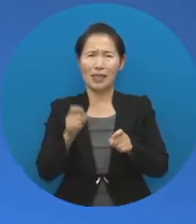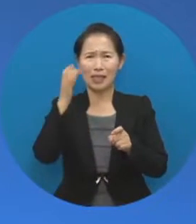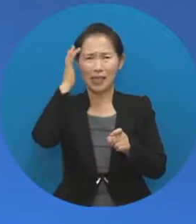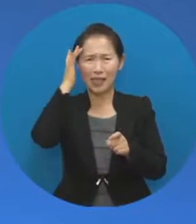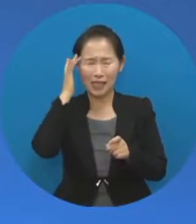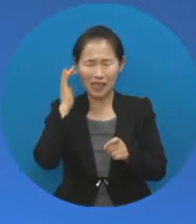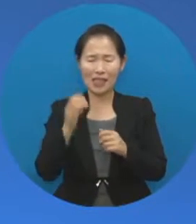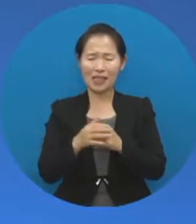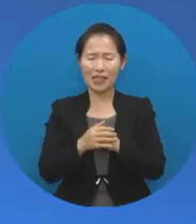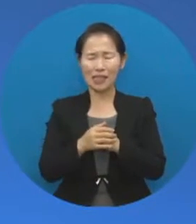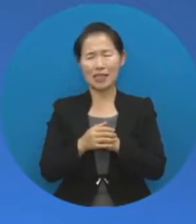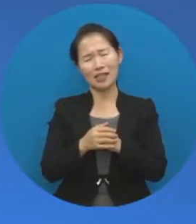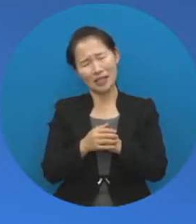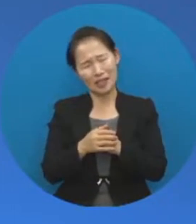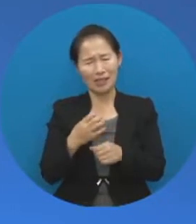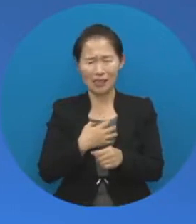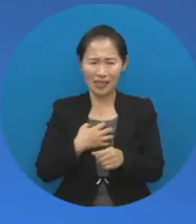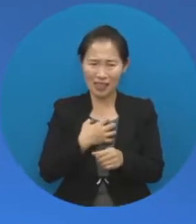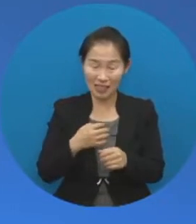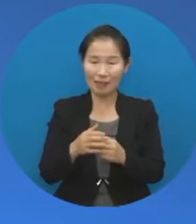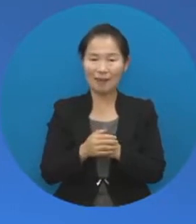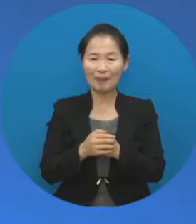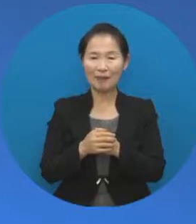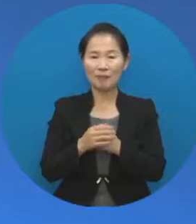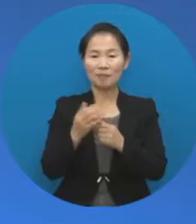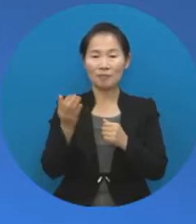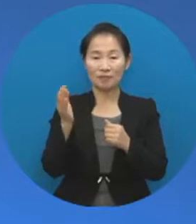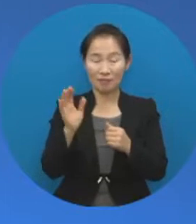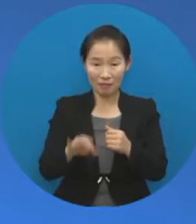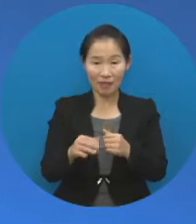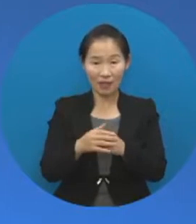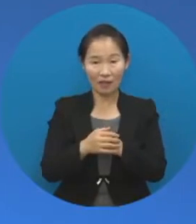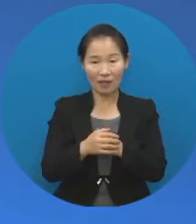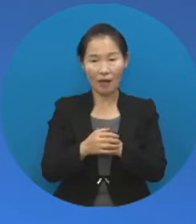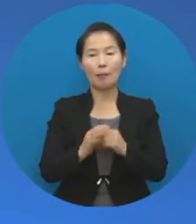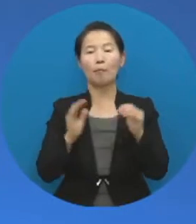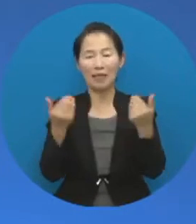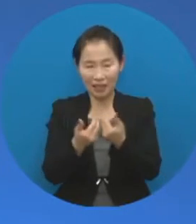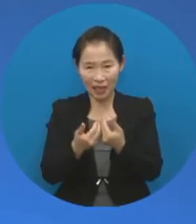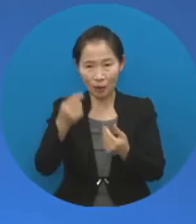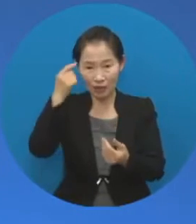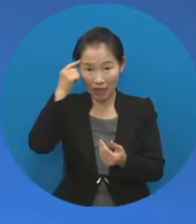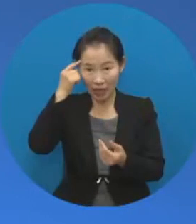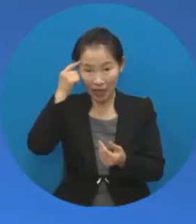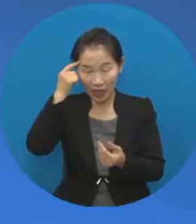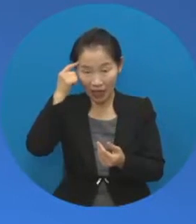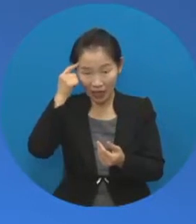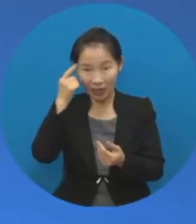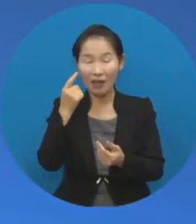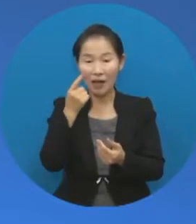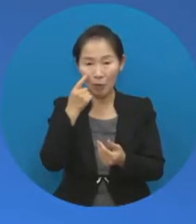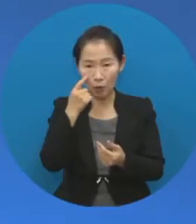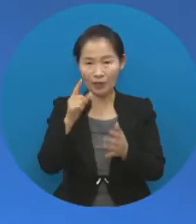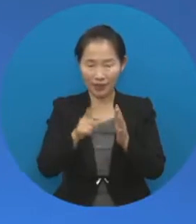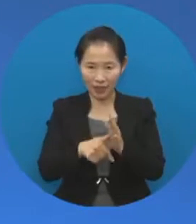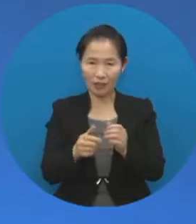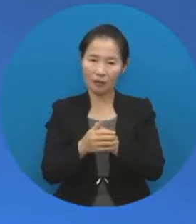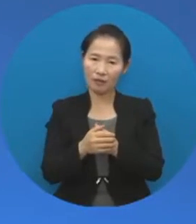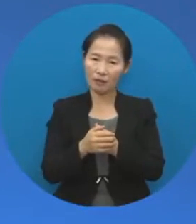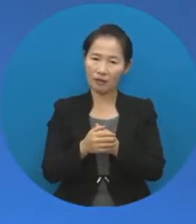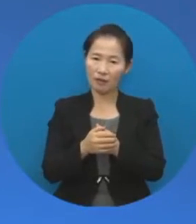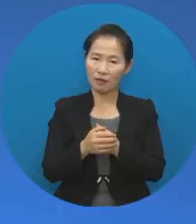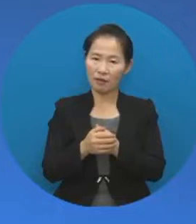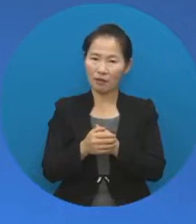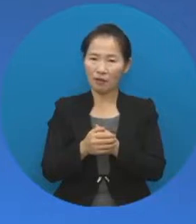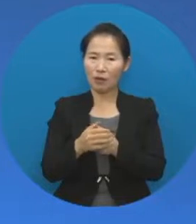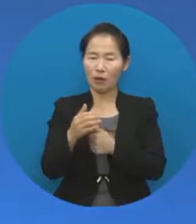들 정도였는데 아니 근데 거꾸로 생각해보면 제가 하나님께 뭐 사장이